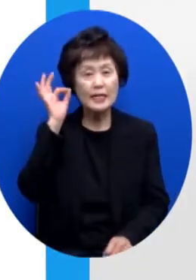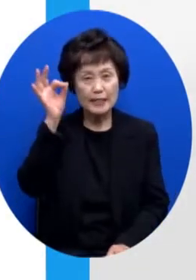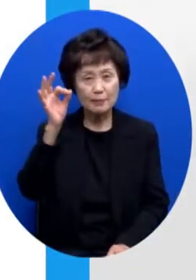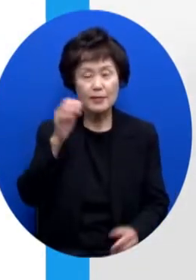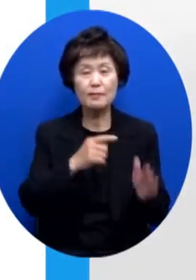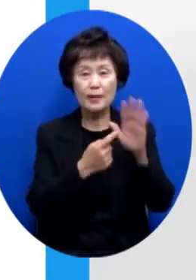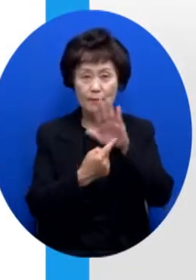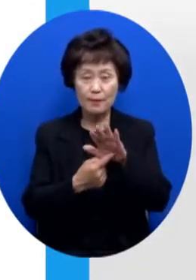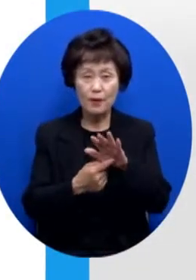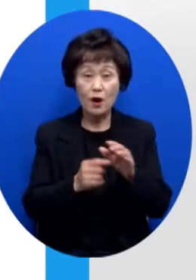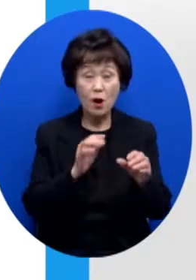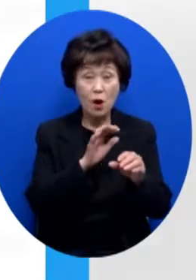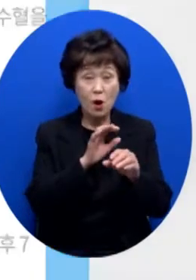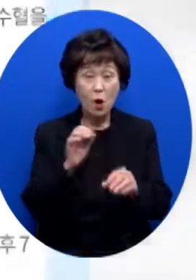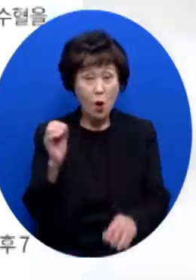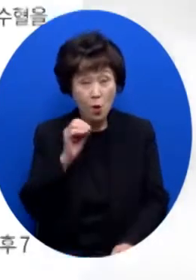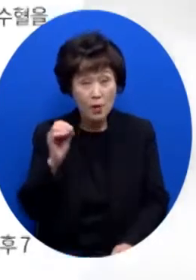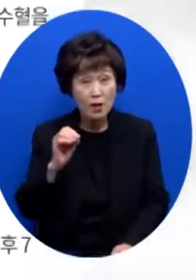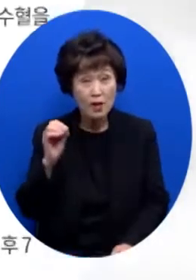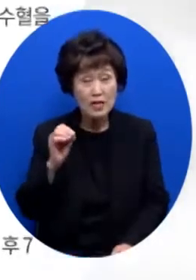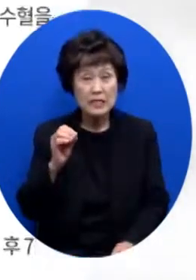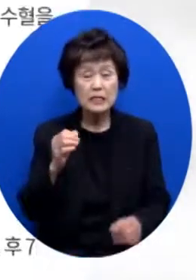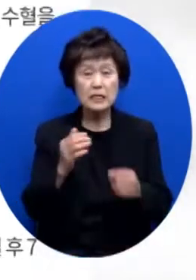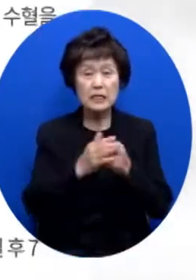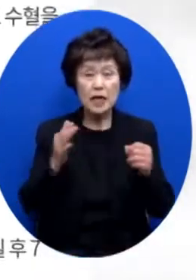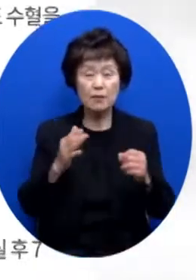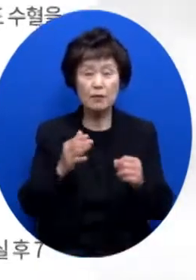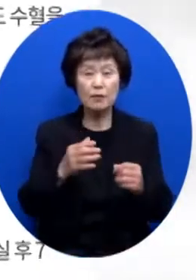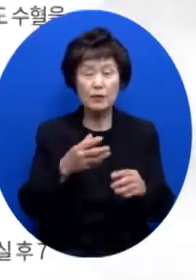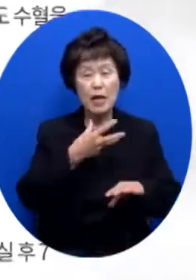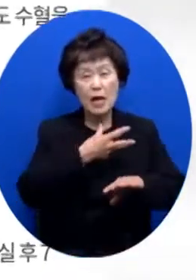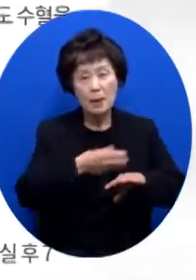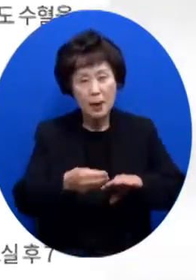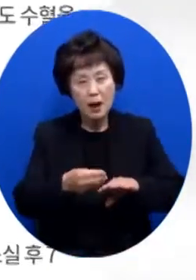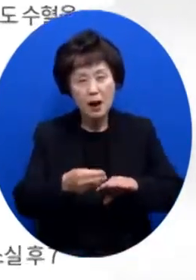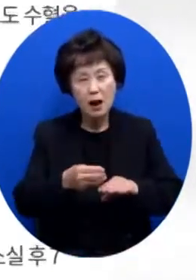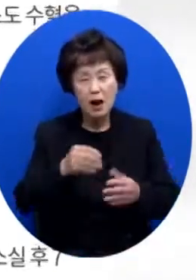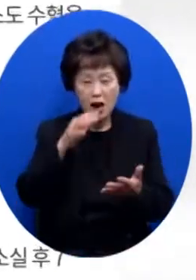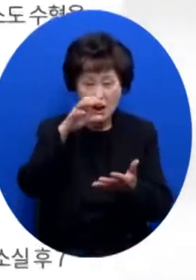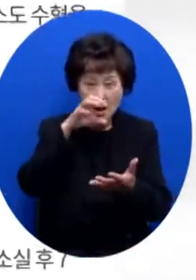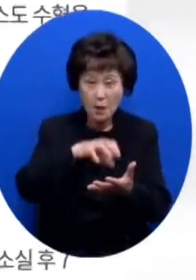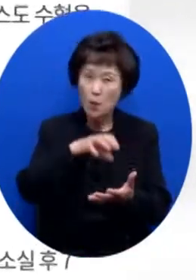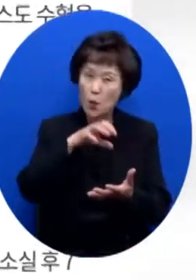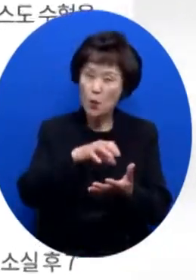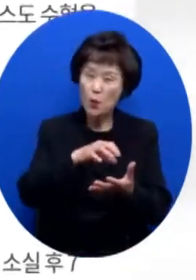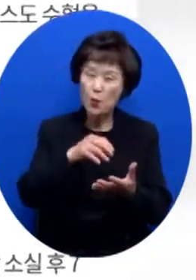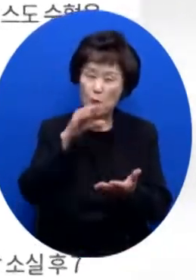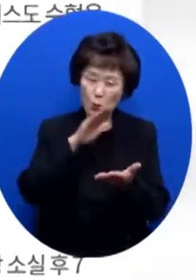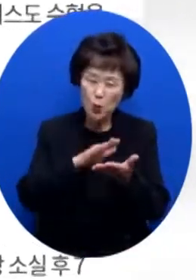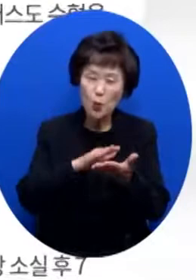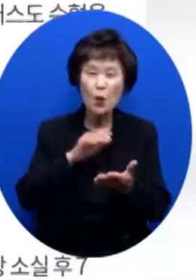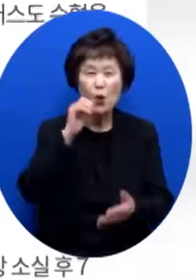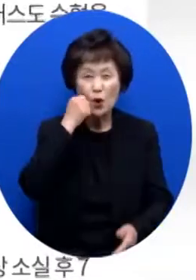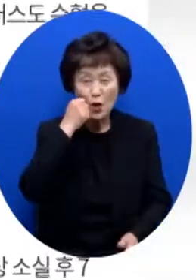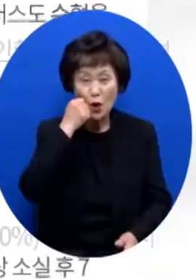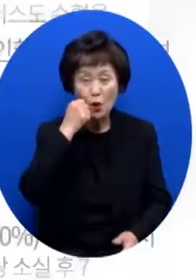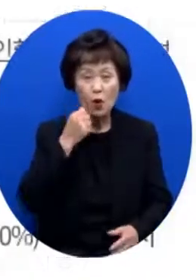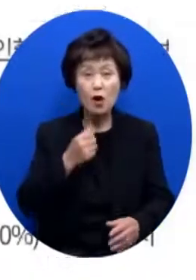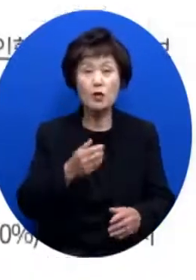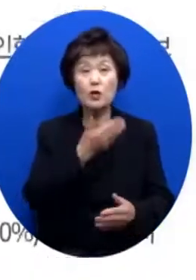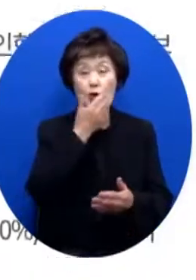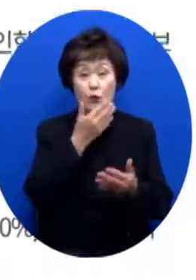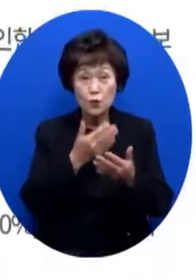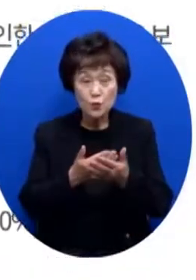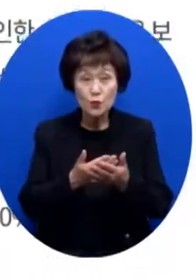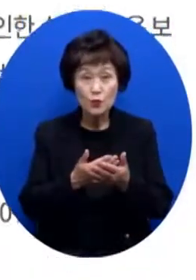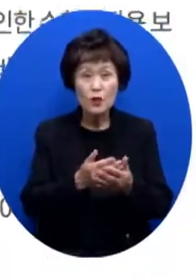본부는 오미크론 확산으로 혈액 수급에 위기를 겪고 있어 코로나와 혈액의 상관관계, 안정성, 해외 주요국 헌혈 배제